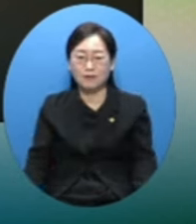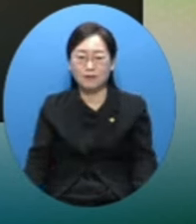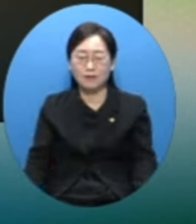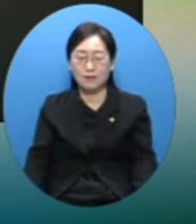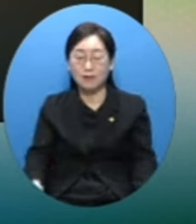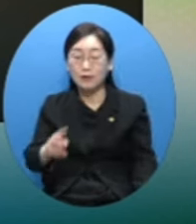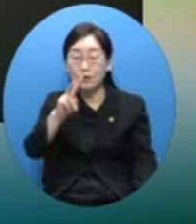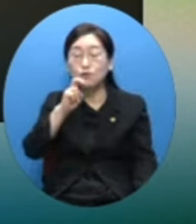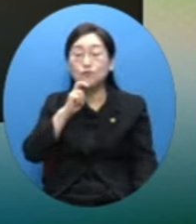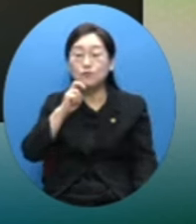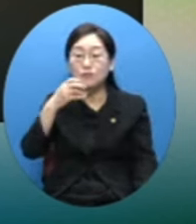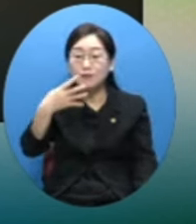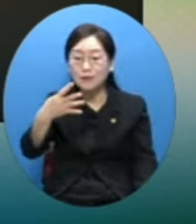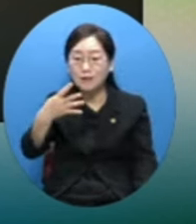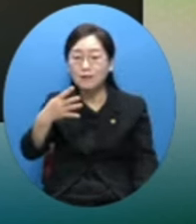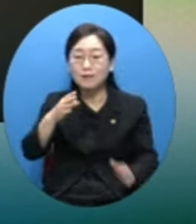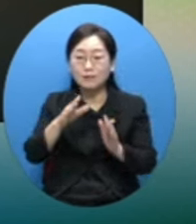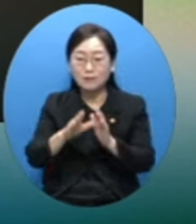24살 때